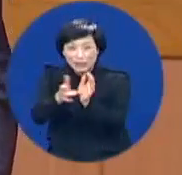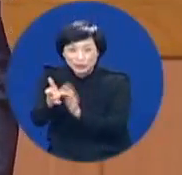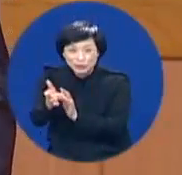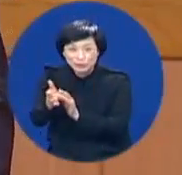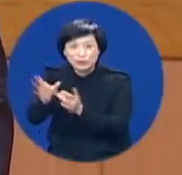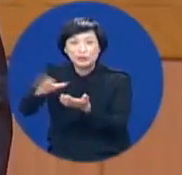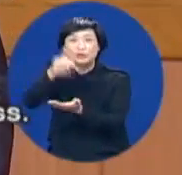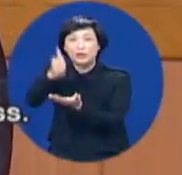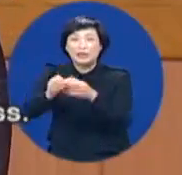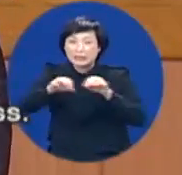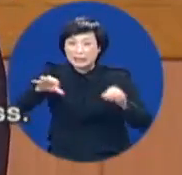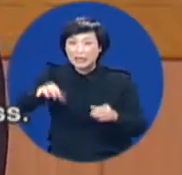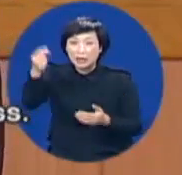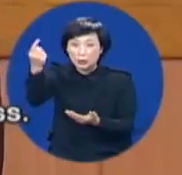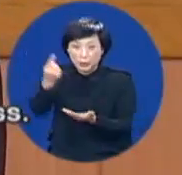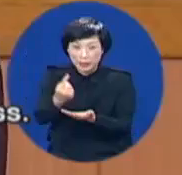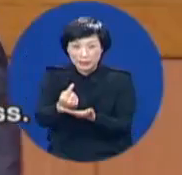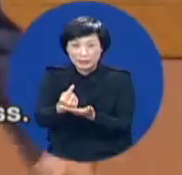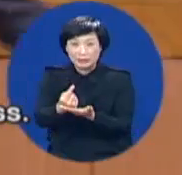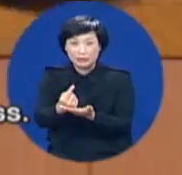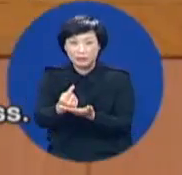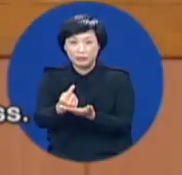예수 그리스도가 이 땅에 오셔서